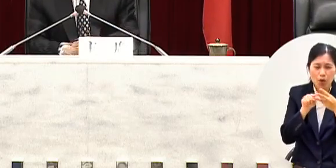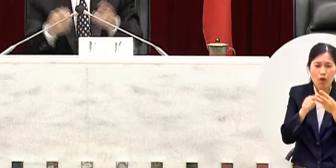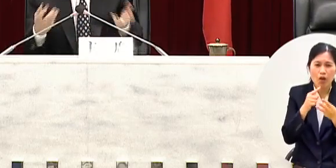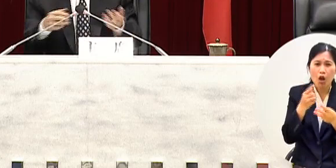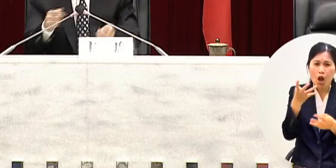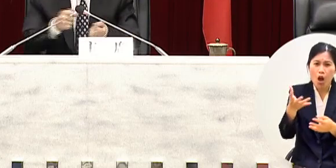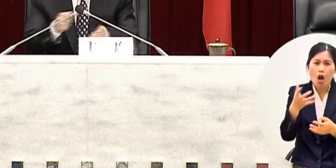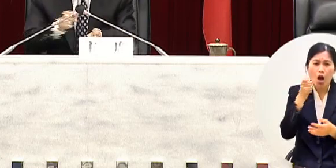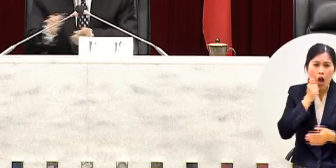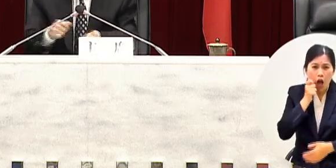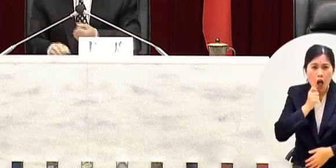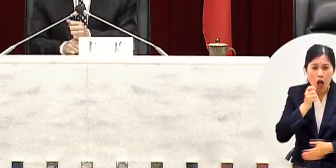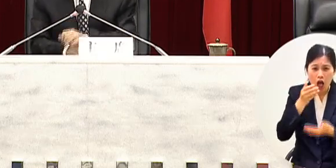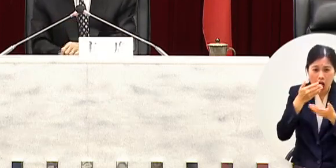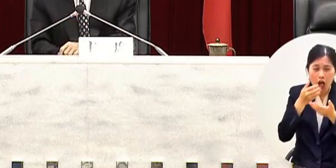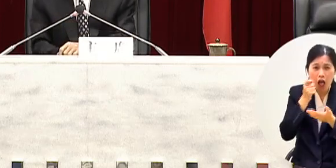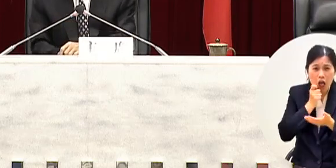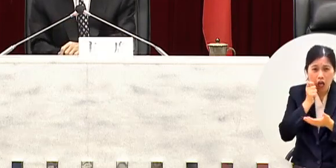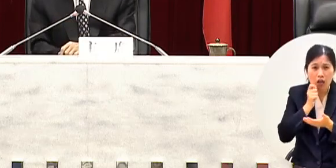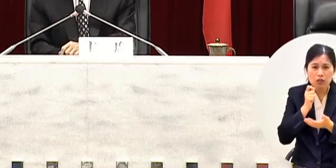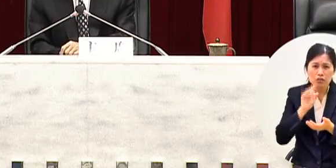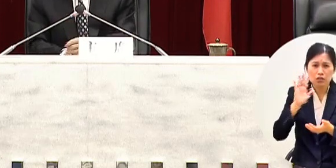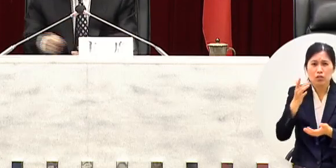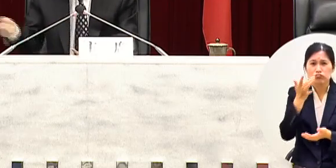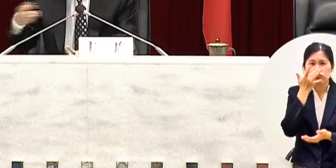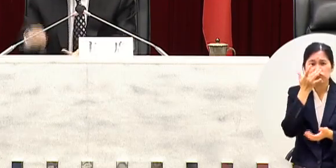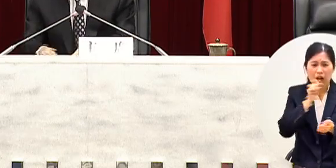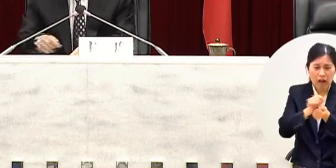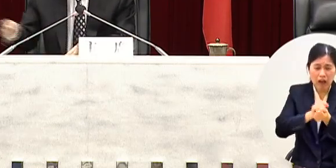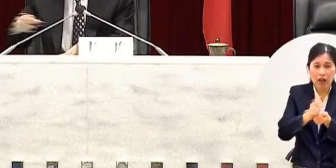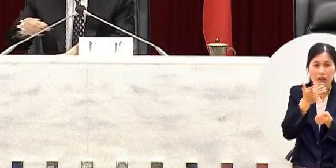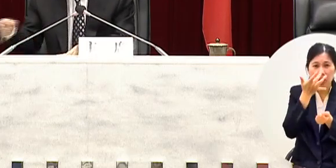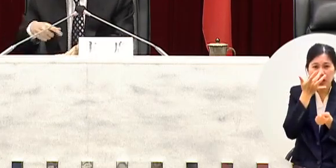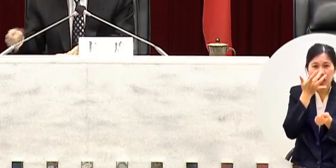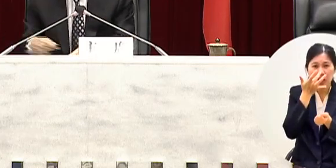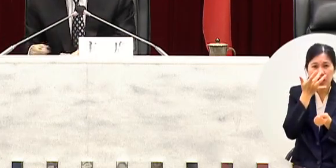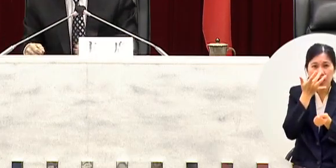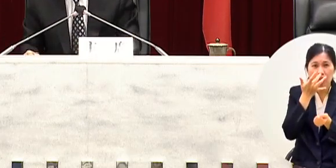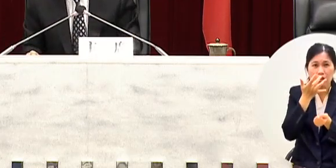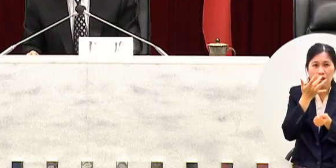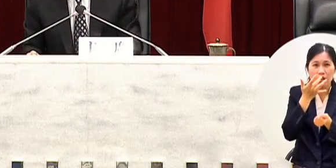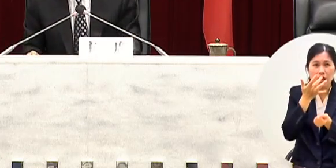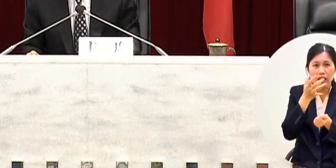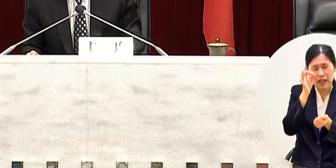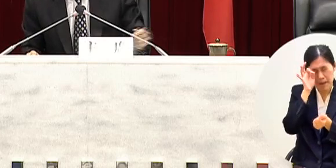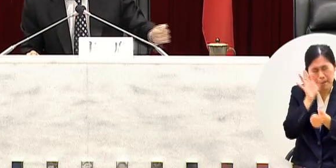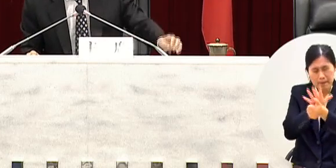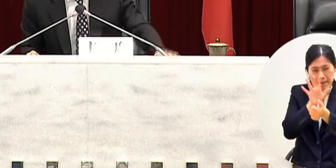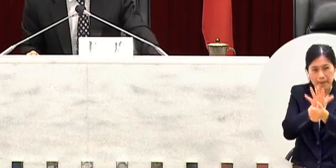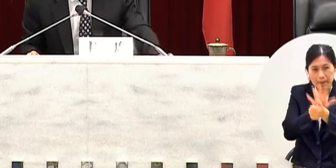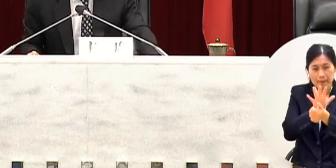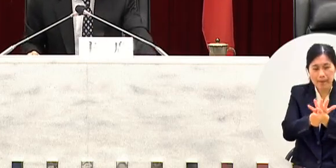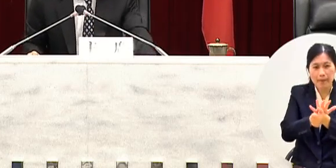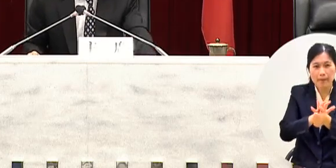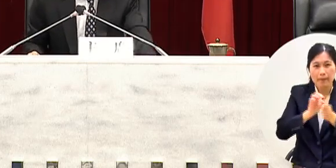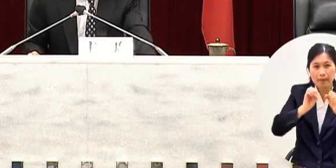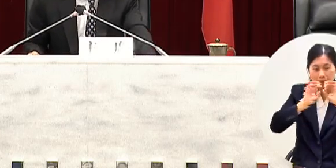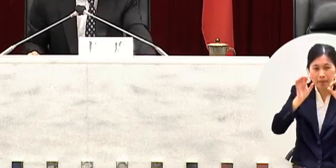师，那我觉得这个讲的很有道理，我们列入来开始办理，好不好？ 好。 啊，农业局